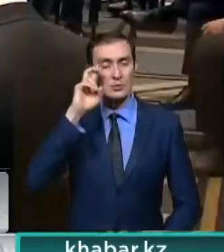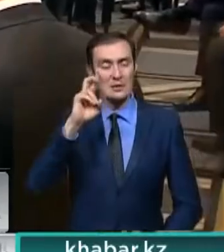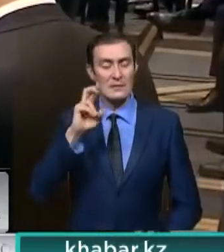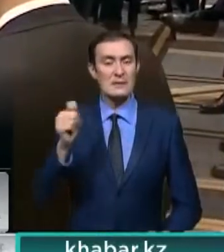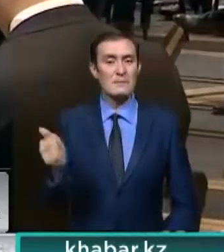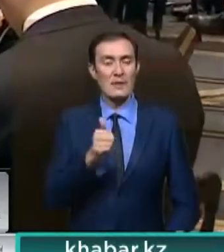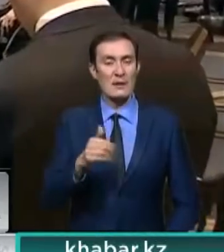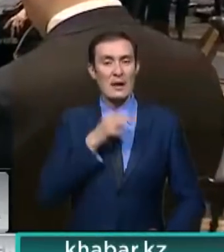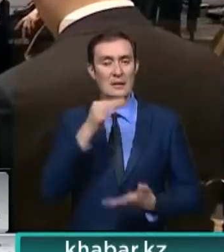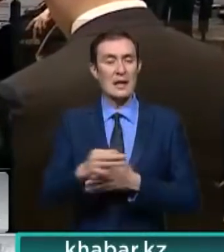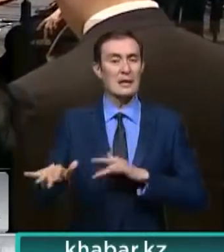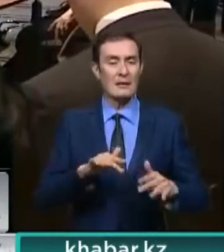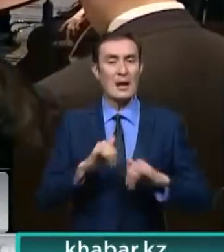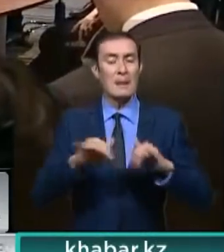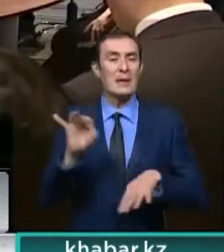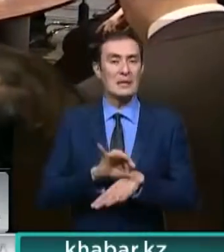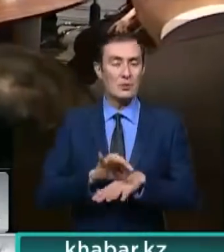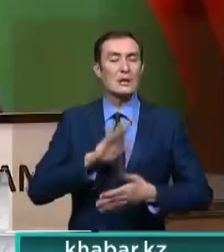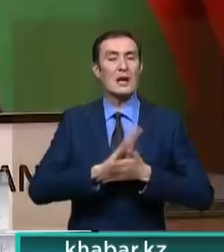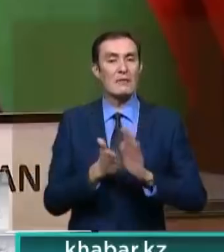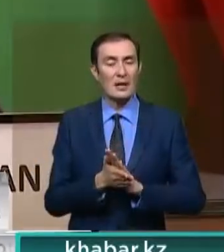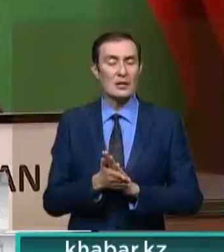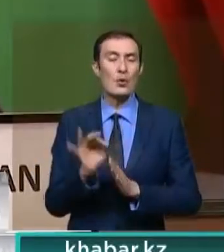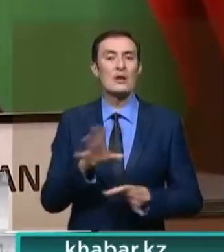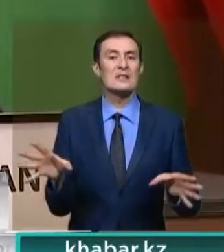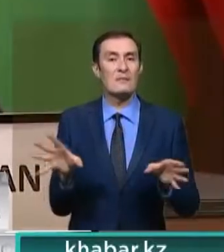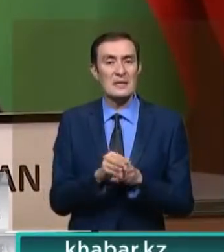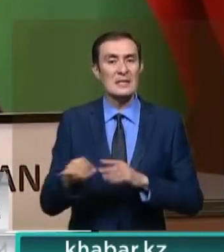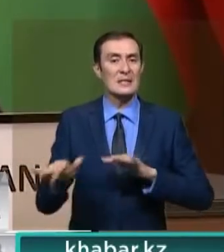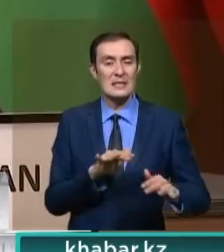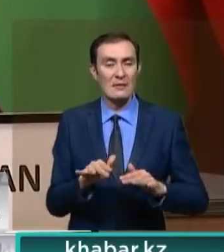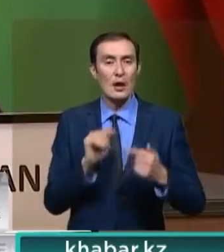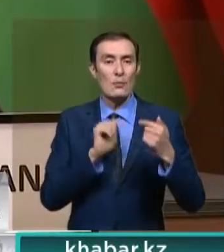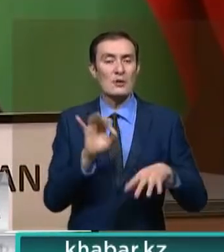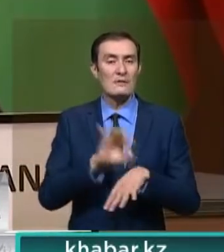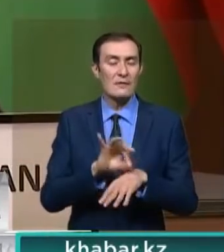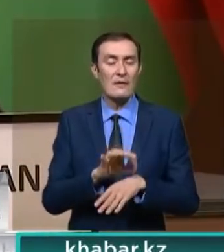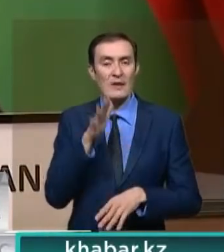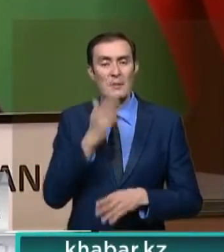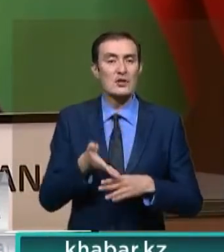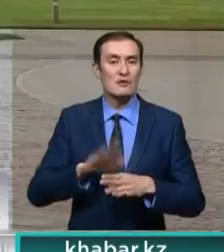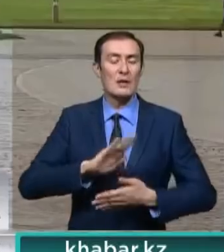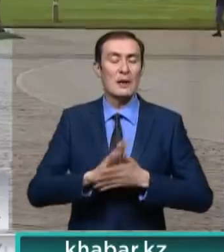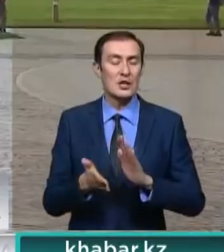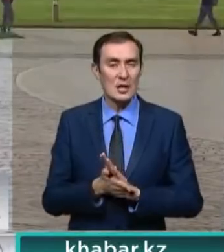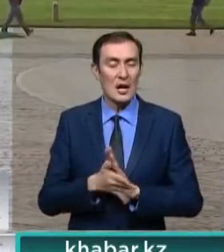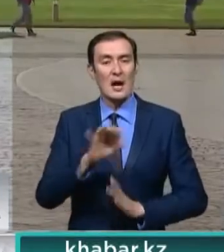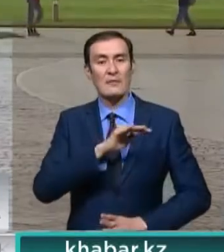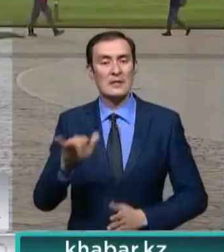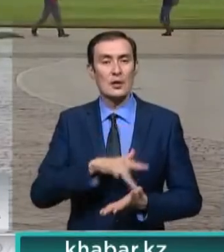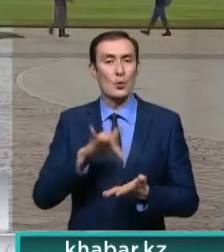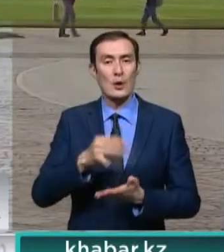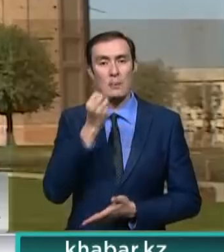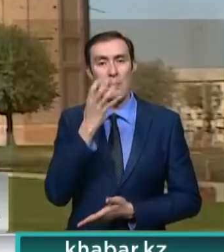из первых отреагировали на пандемию и договорились о совместных действиях во время чрезвычайного саммита. Официальный Баку